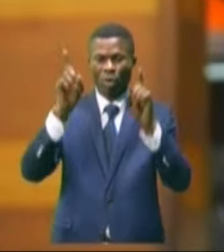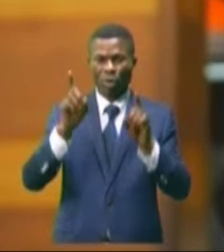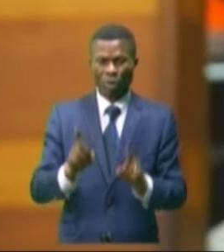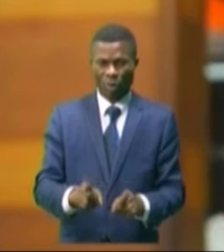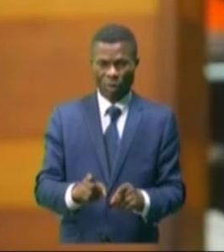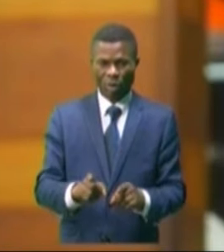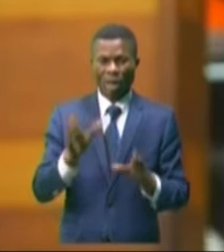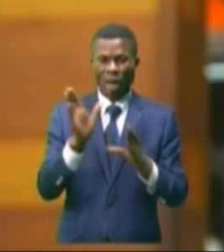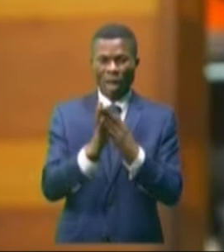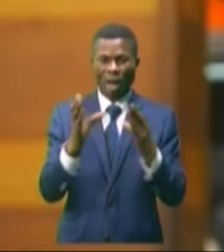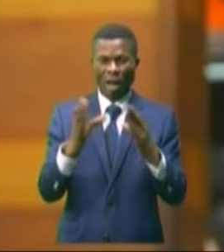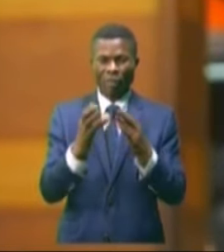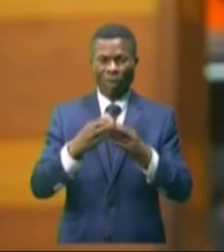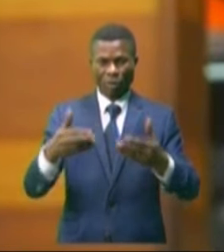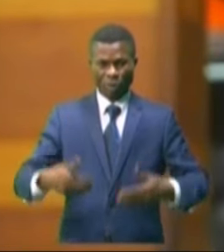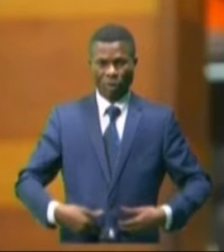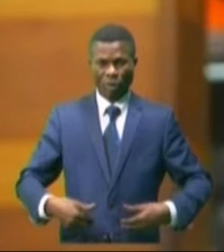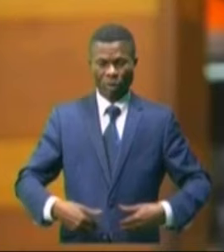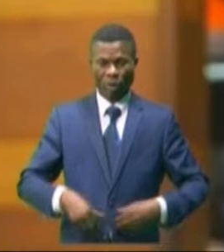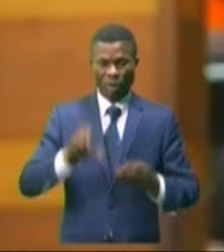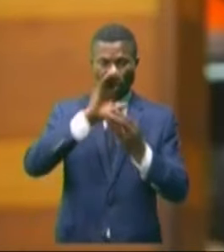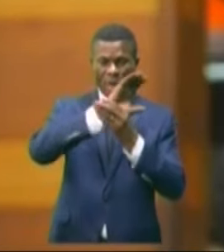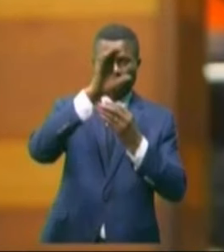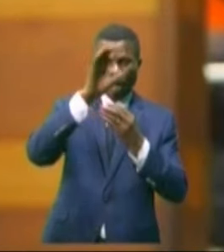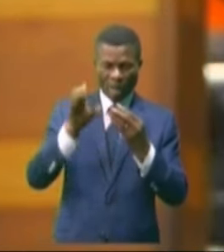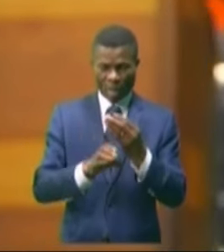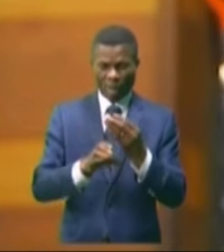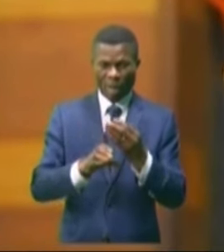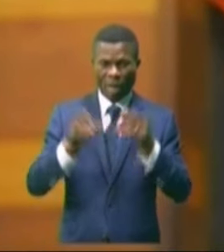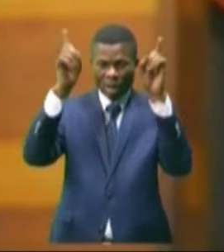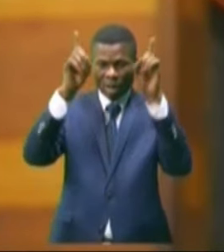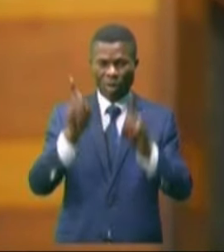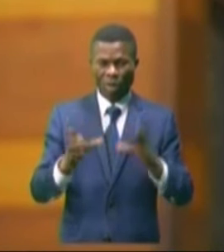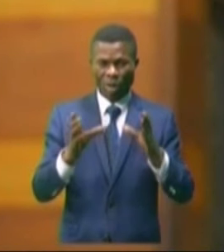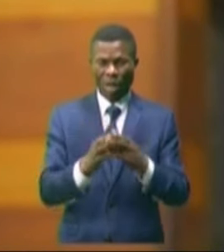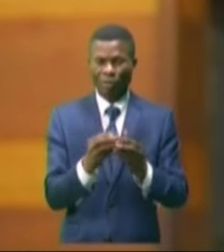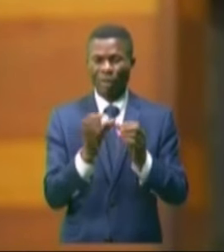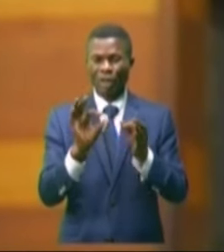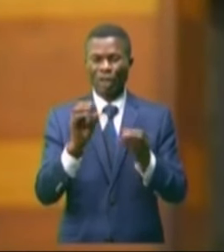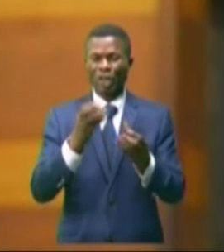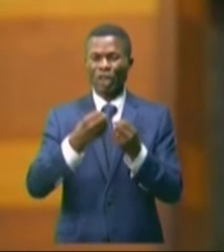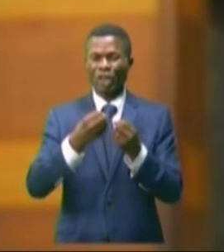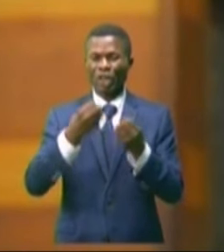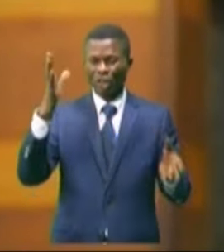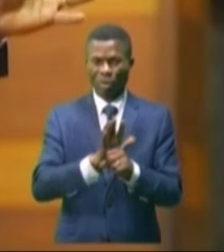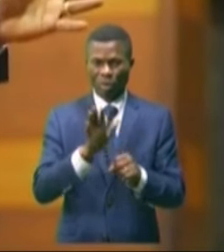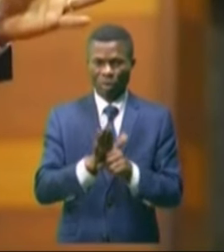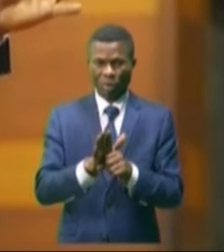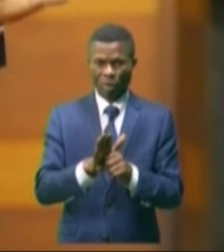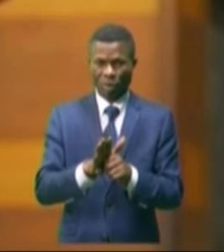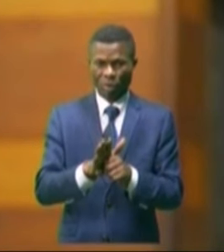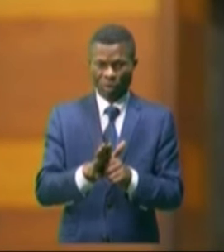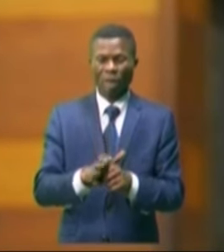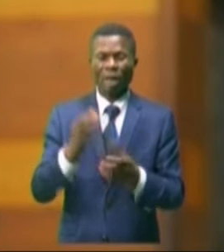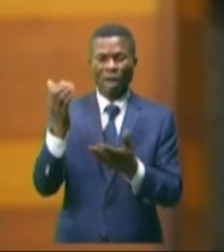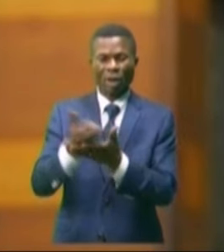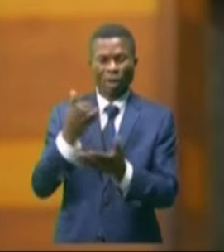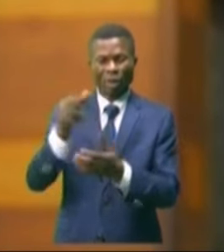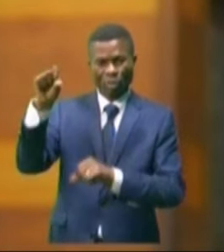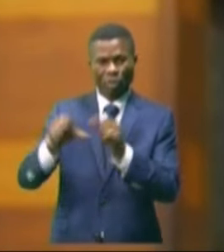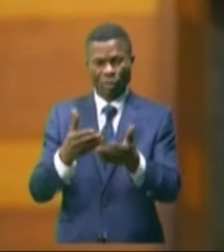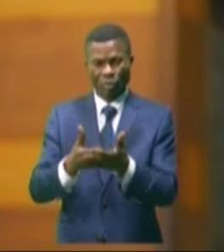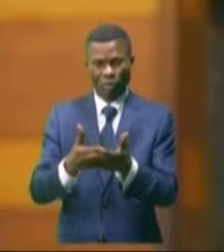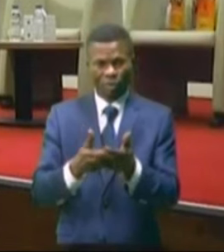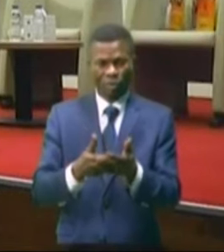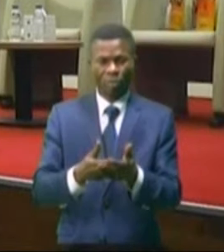sa jeunesse, le continent de l'avenir avec ses ressources pour la plupart encore non exploitées. Placé sous le